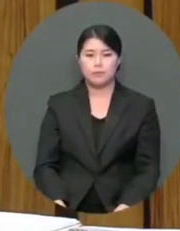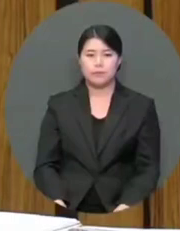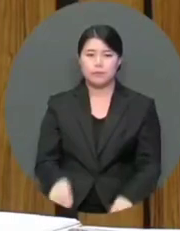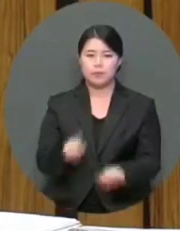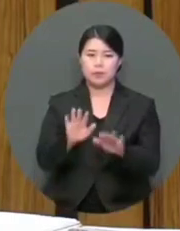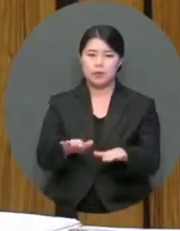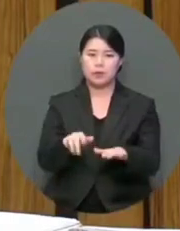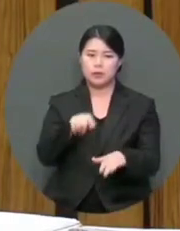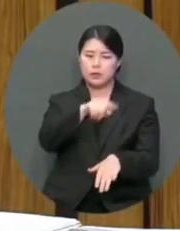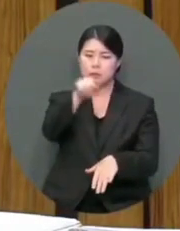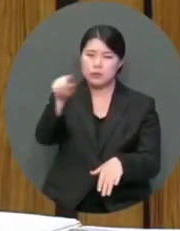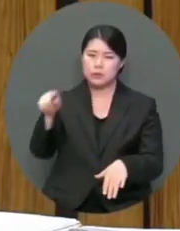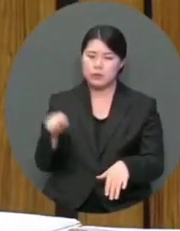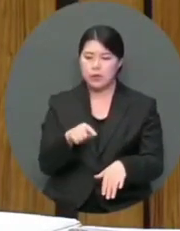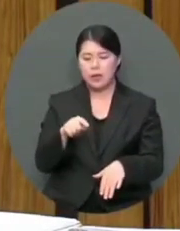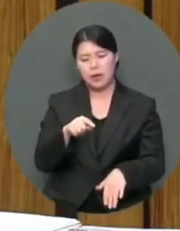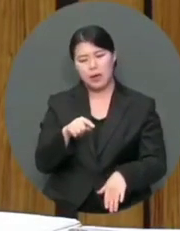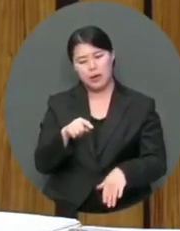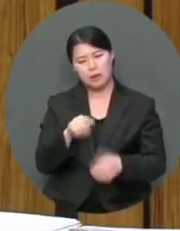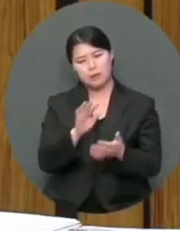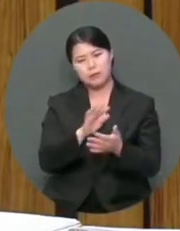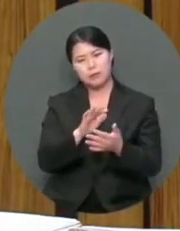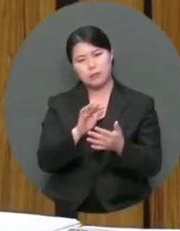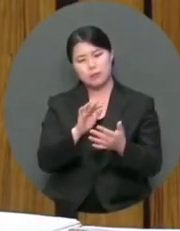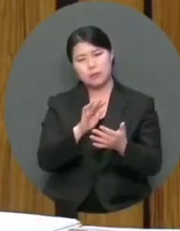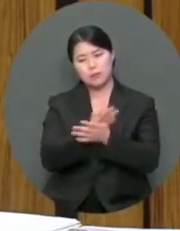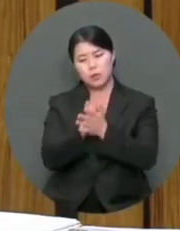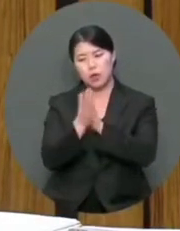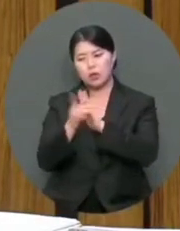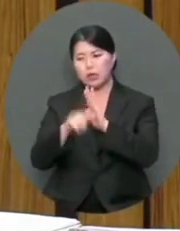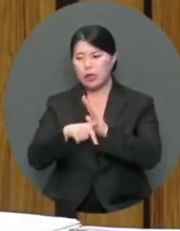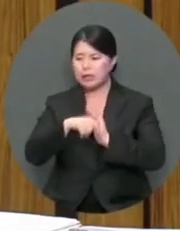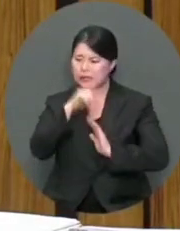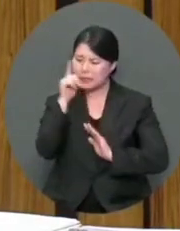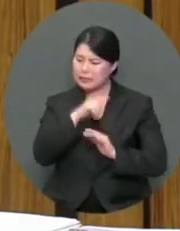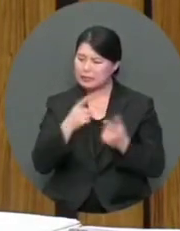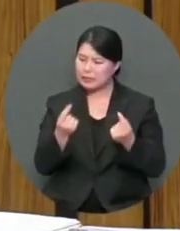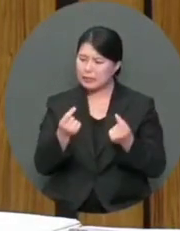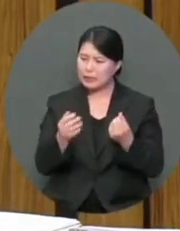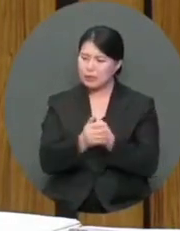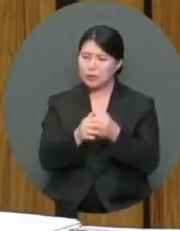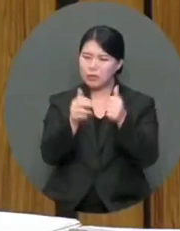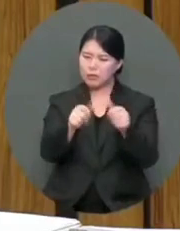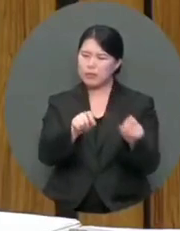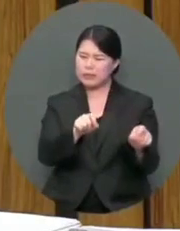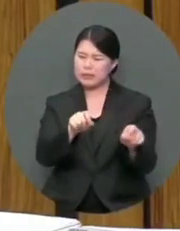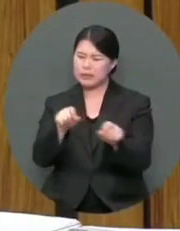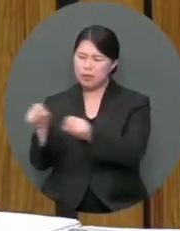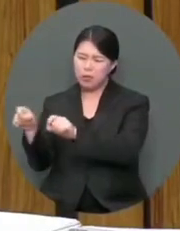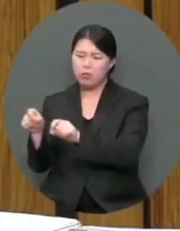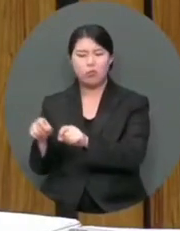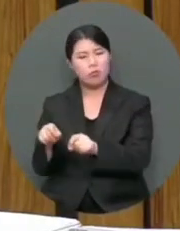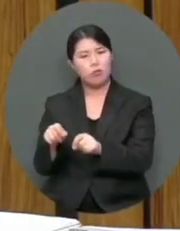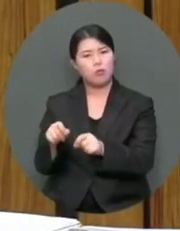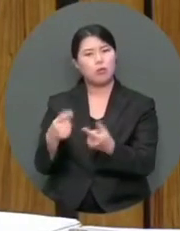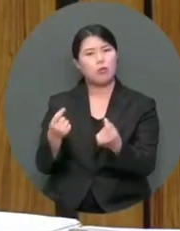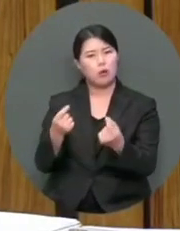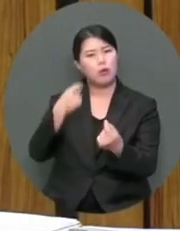악화가 양화를 구축하는 형태로 운영이 되고 있고 그것이 재판 지연의 결과로 나타나고 있다 이렇게 보는